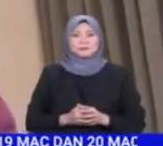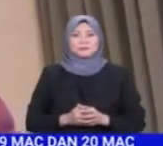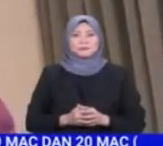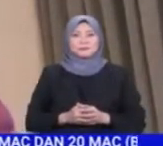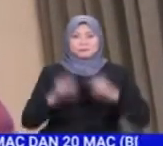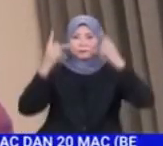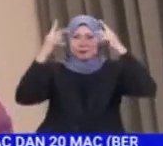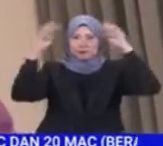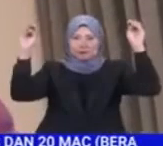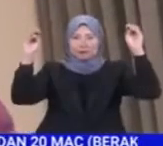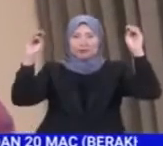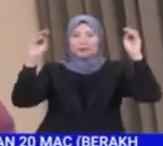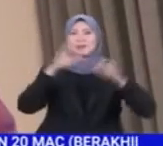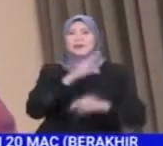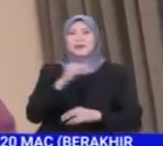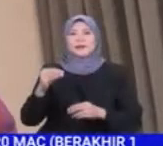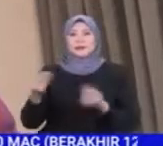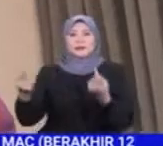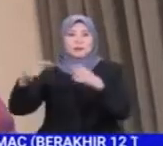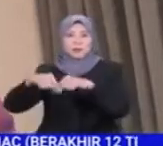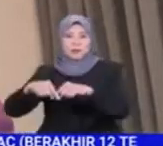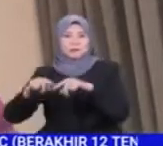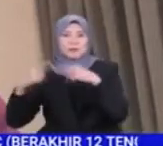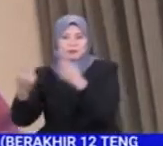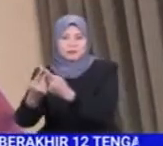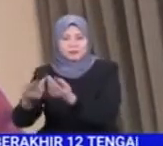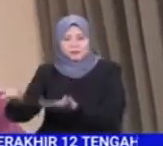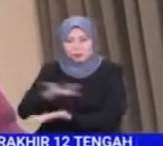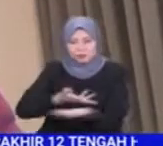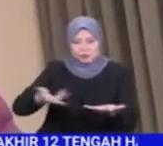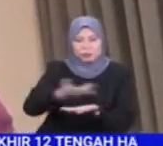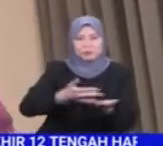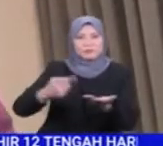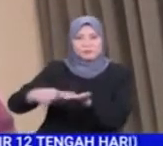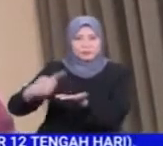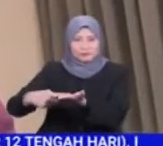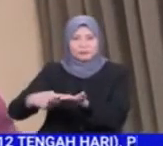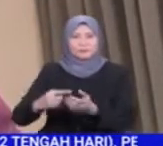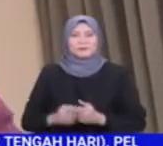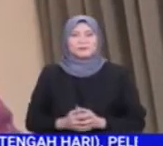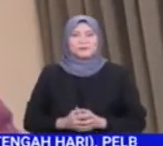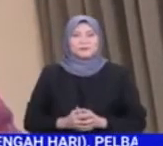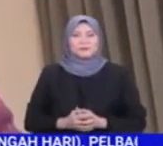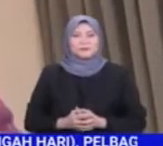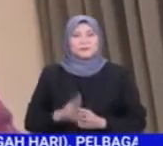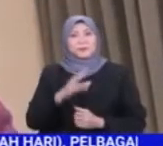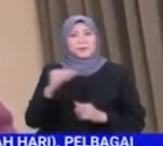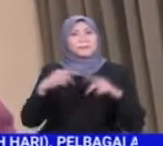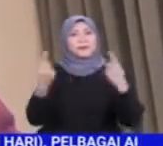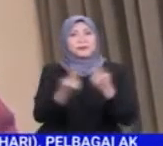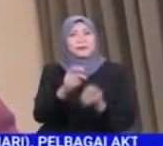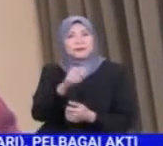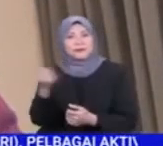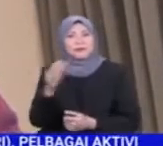Perdana Menteri dan juga parti UMNO itu sendiri. Dan juga saya rasa perlu juga diambil kira parti-parti lain